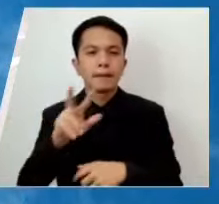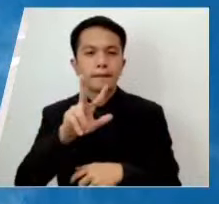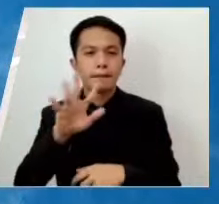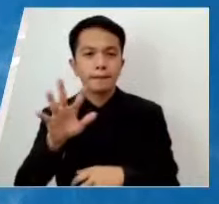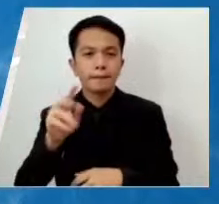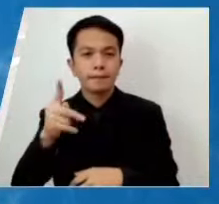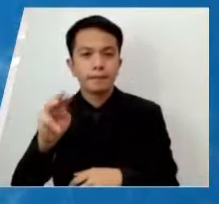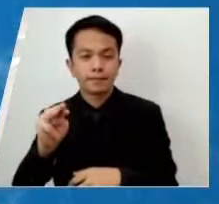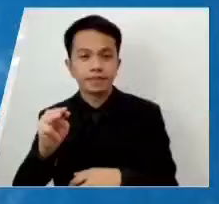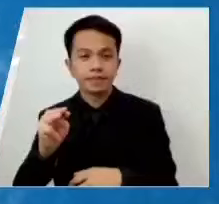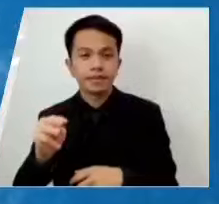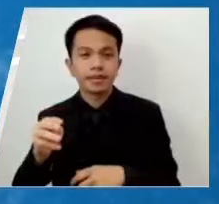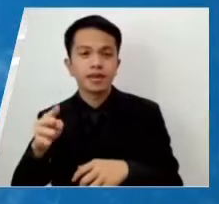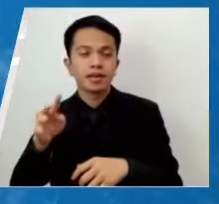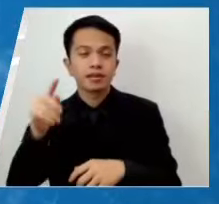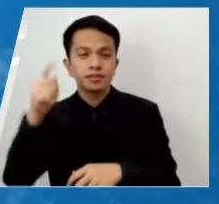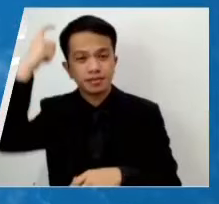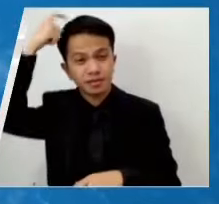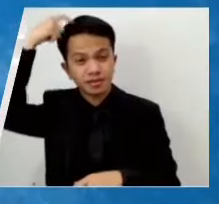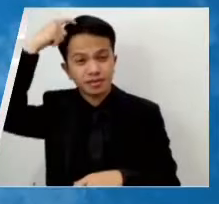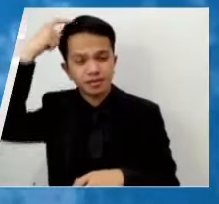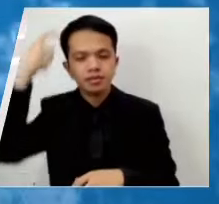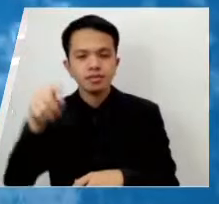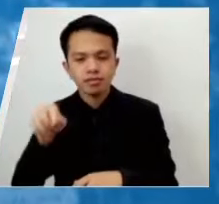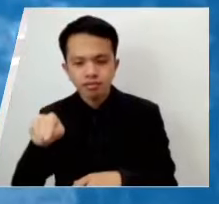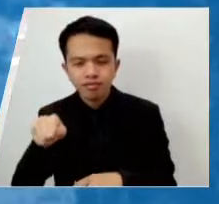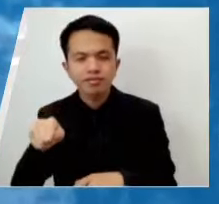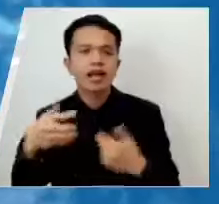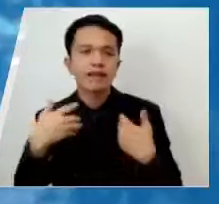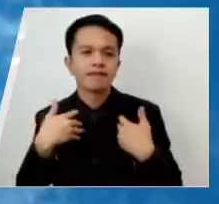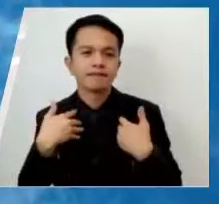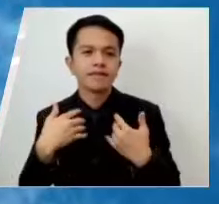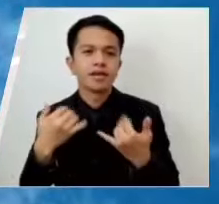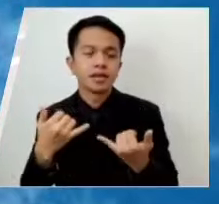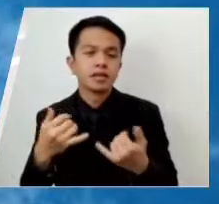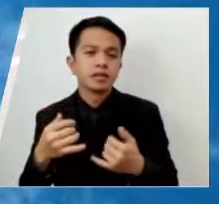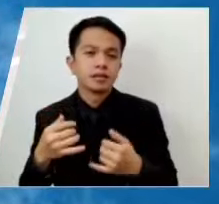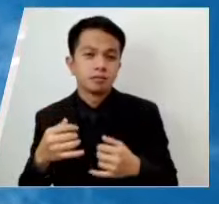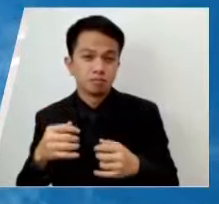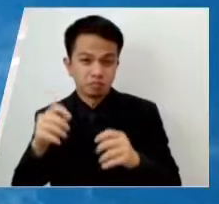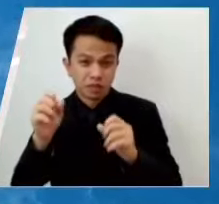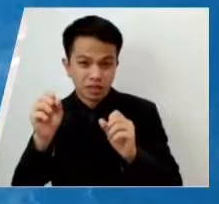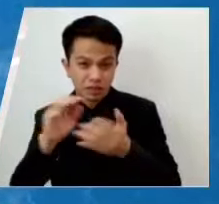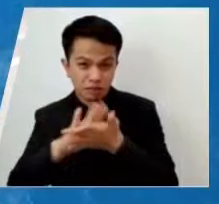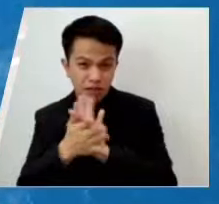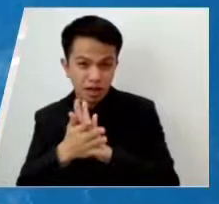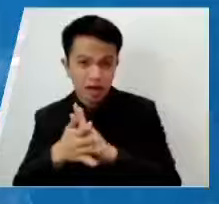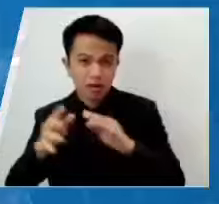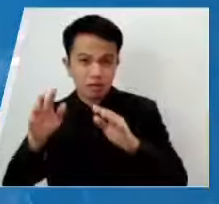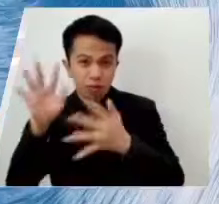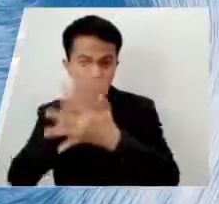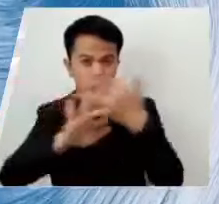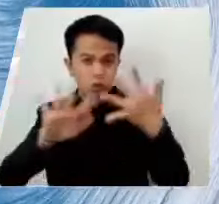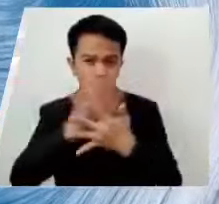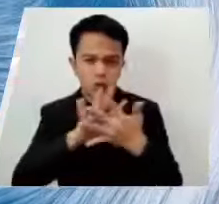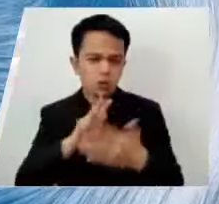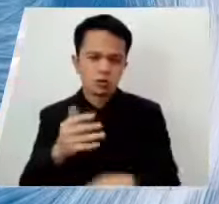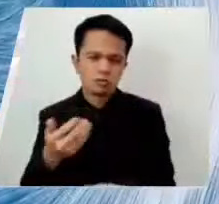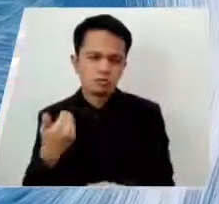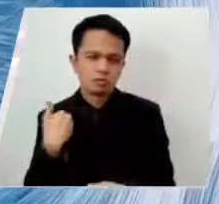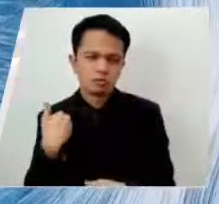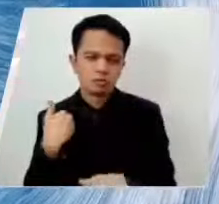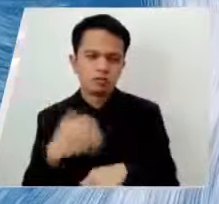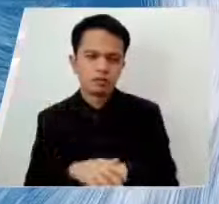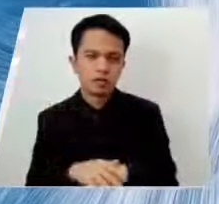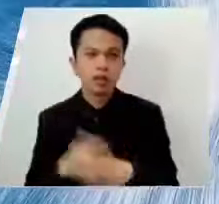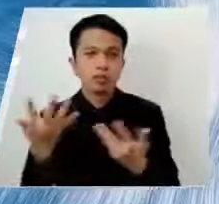Itbayat, Batanes, huli itong namataan. Mababa pa rin ang chance nito maging bagyo ayon sa PAGASA. Posible rin na sa loob ng